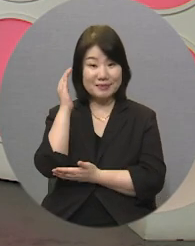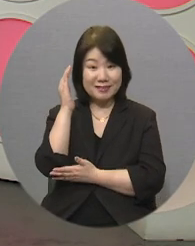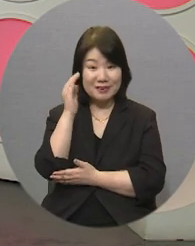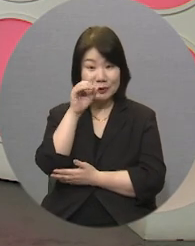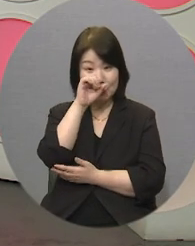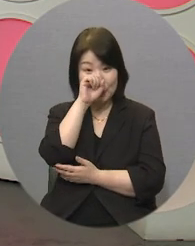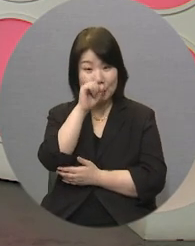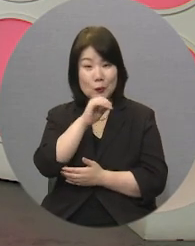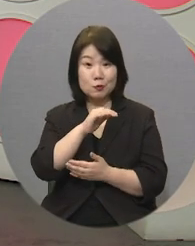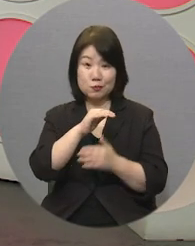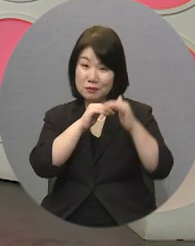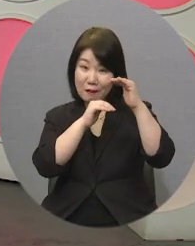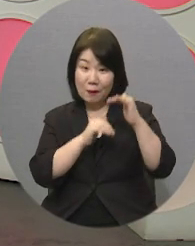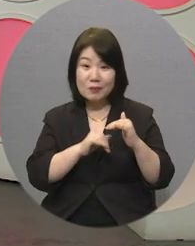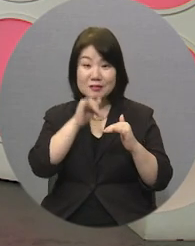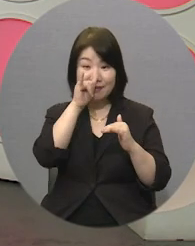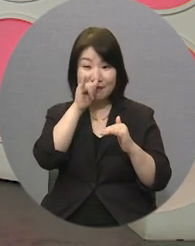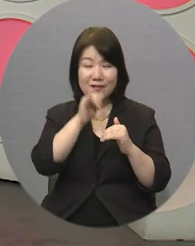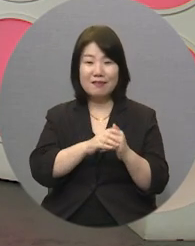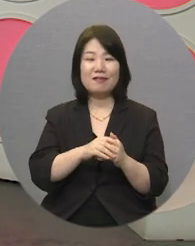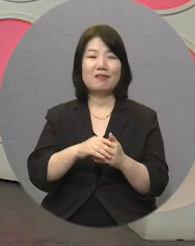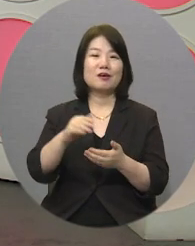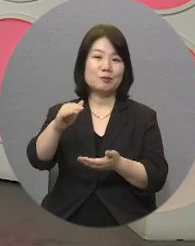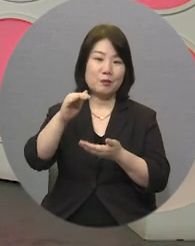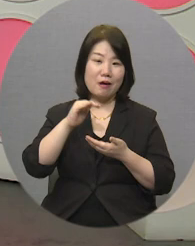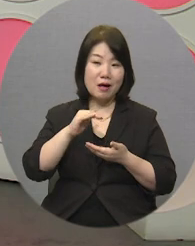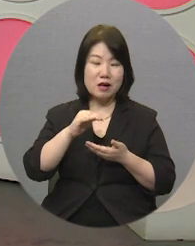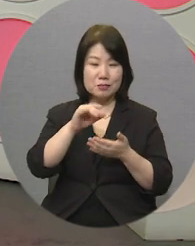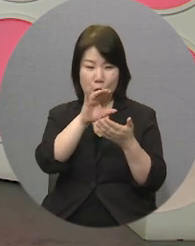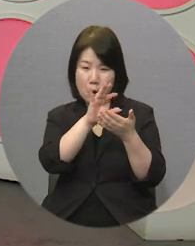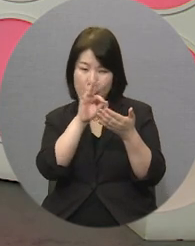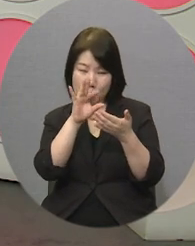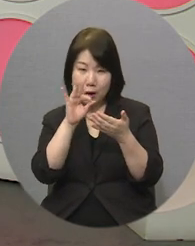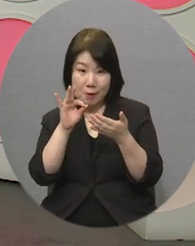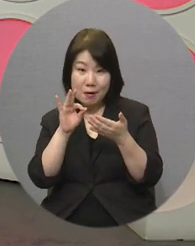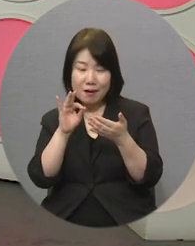뭐 좋은 사연이 있으면 저희 복지TV로 보내주시면 또 선별을 해서 저희가 또